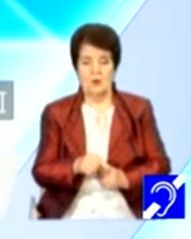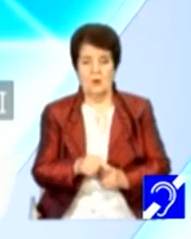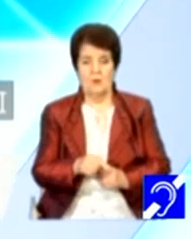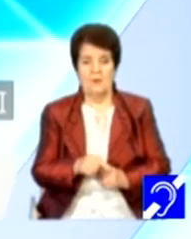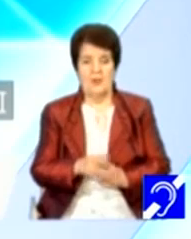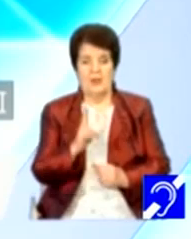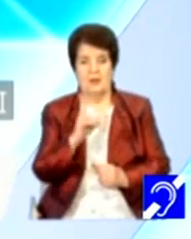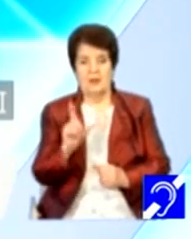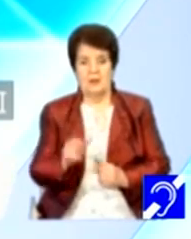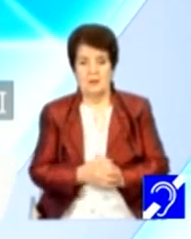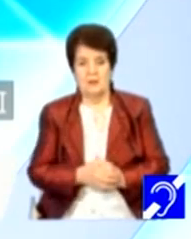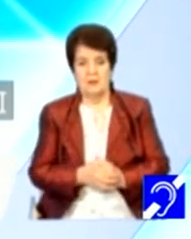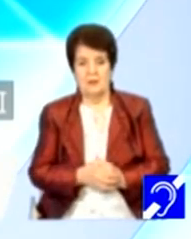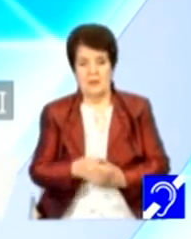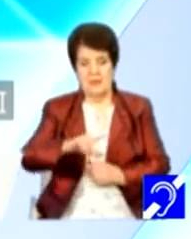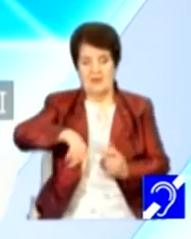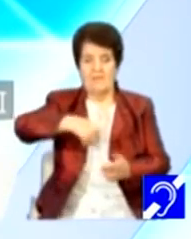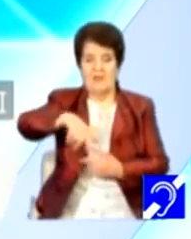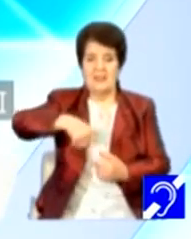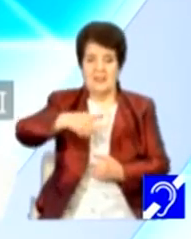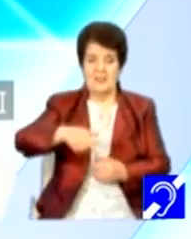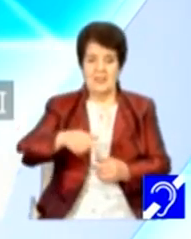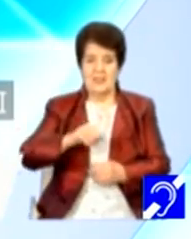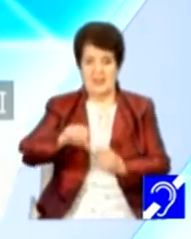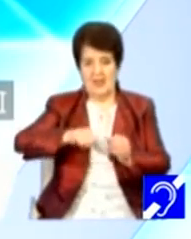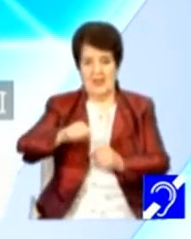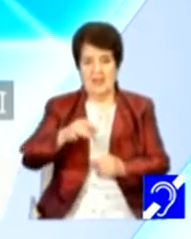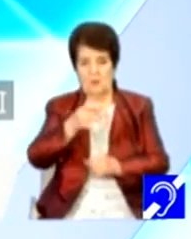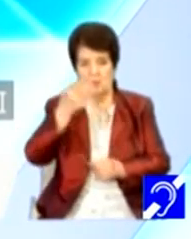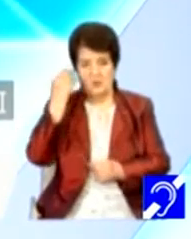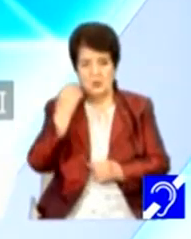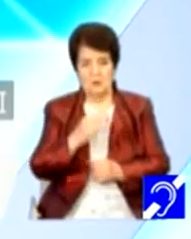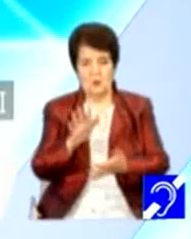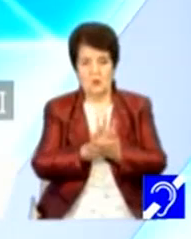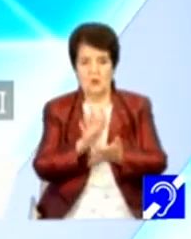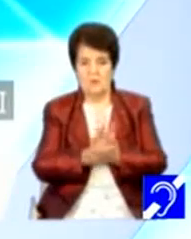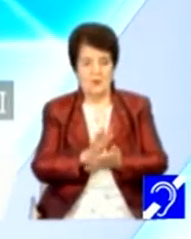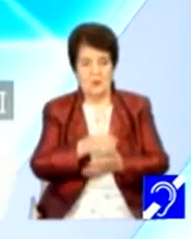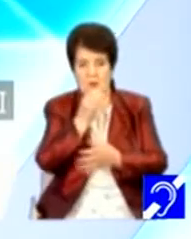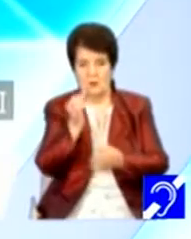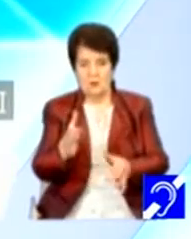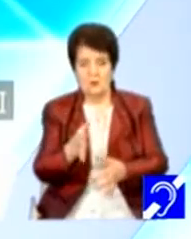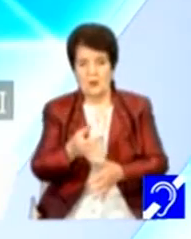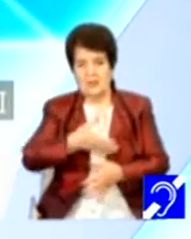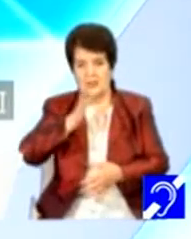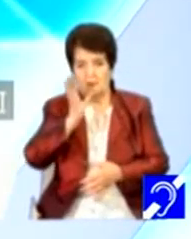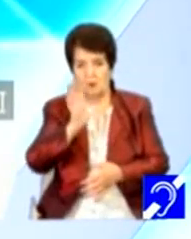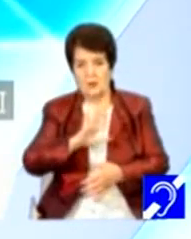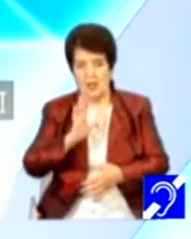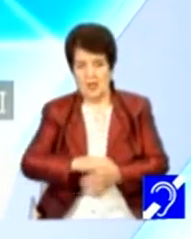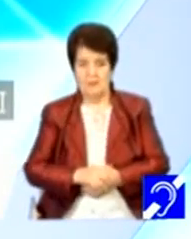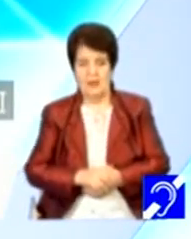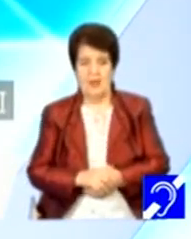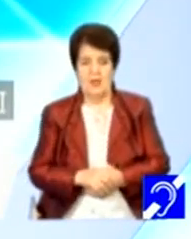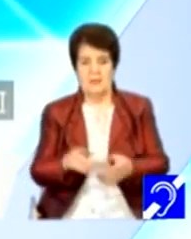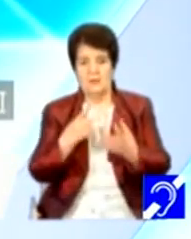din fântânile Republicii Moldova sunt nocive. Nu se poate de băut apă și de folosit în